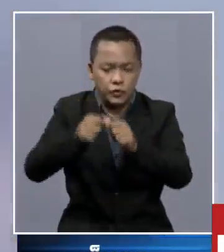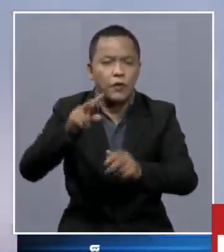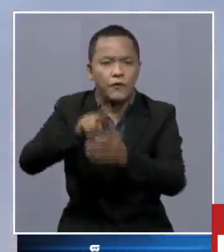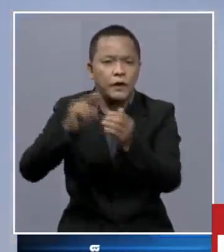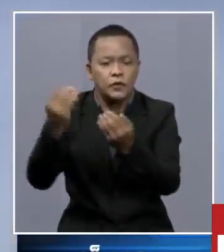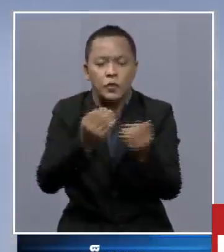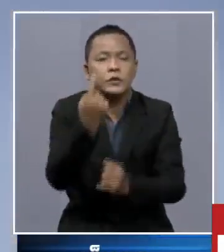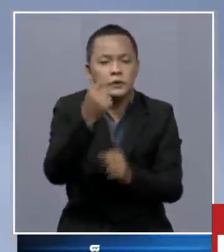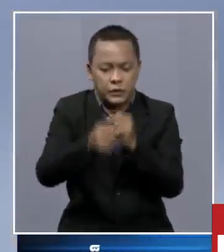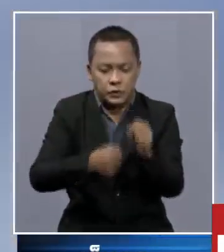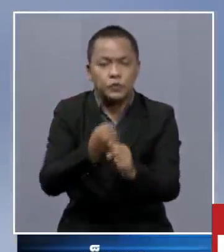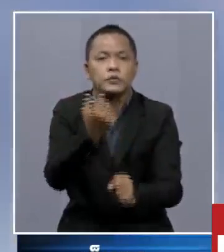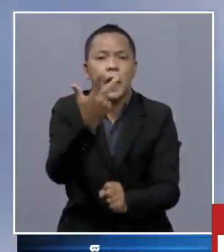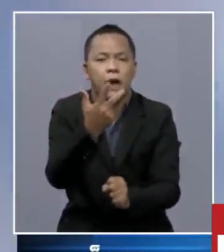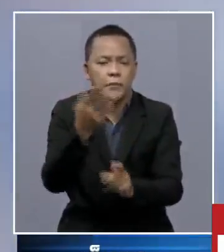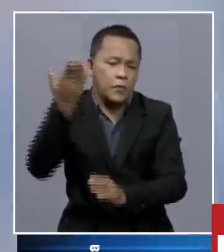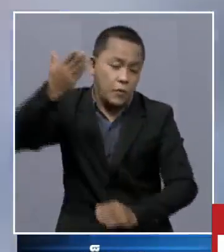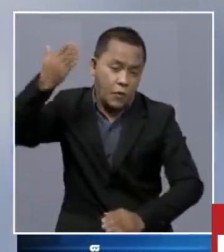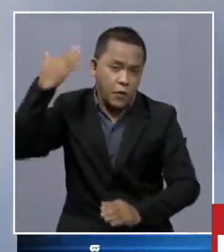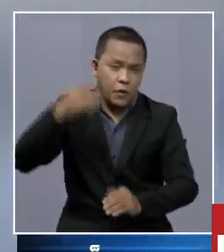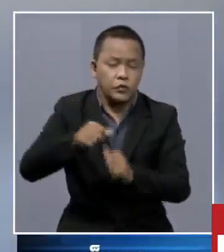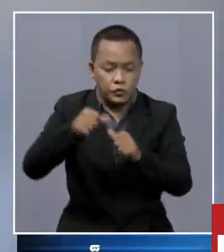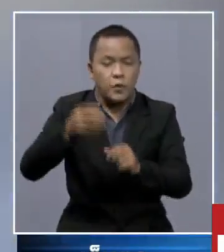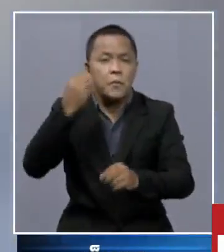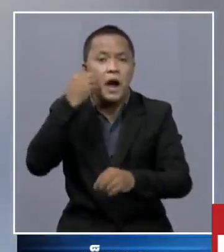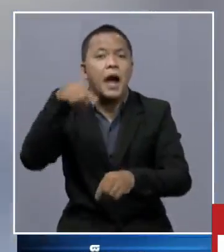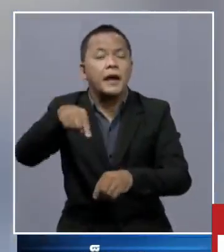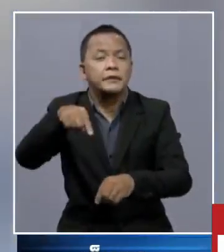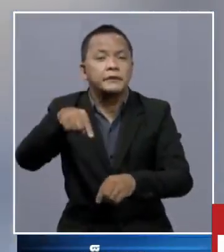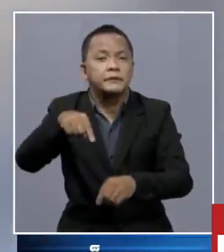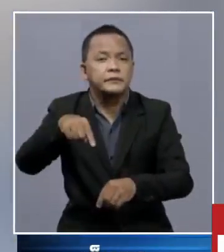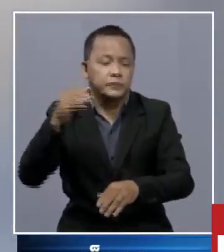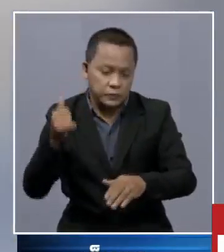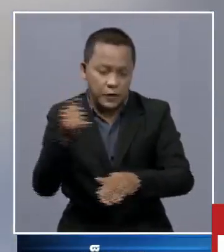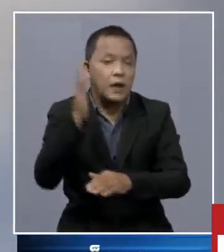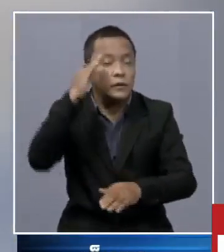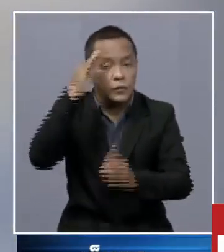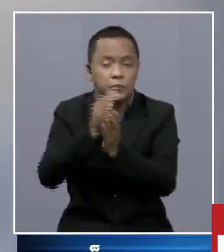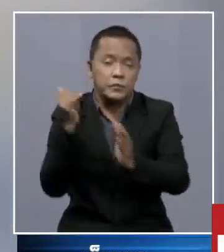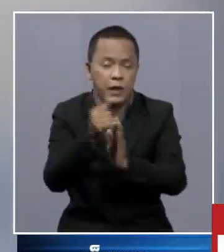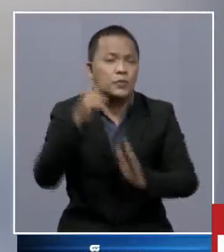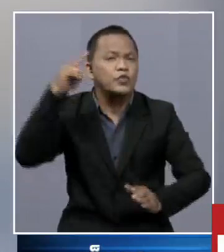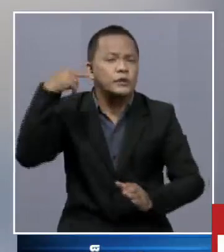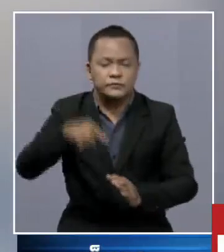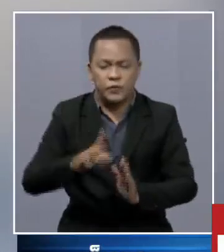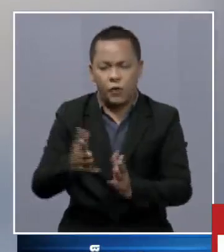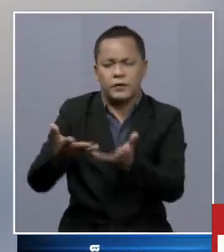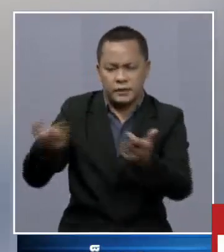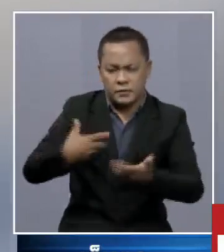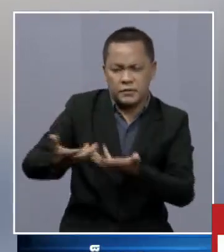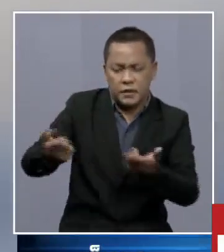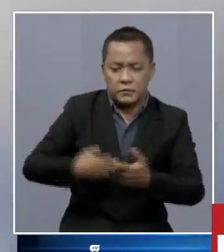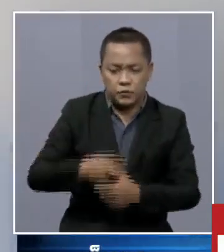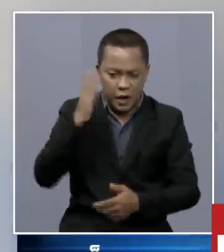otherพัไปหทางฝ่ายหิงรว่างนั้น ฝ่ายหิงไป field่อย่า